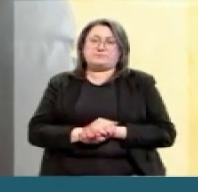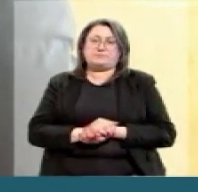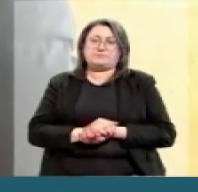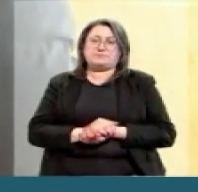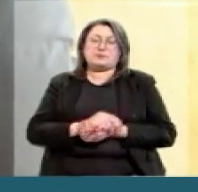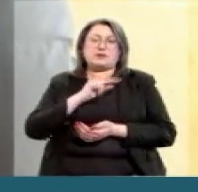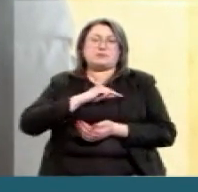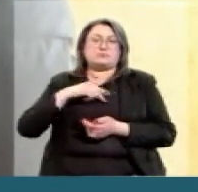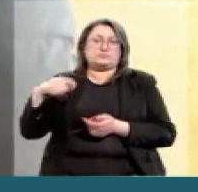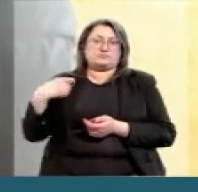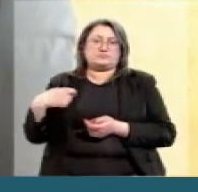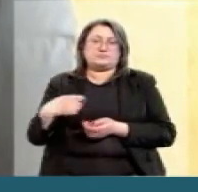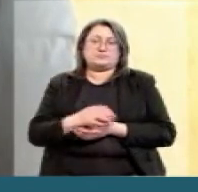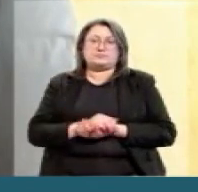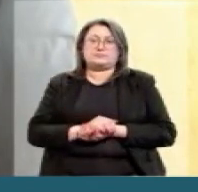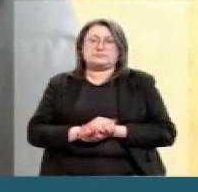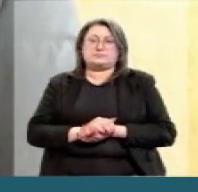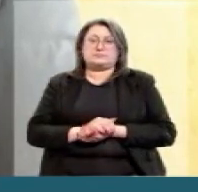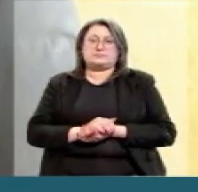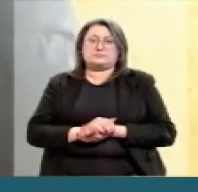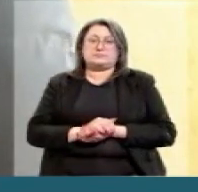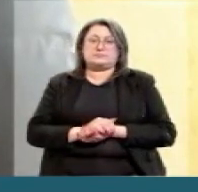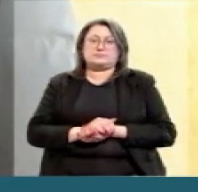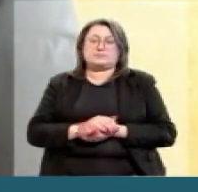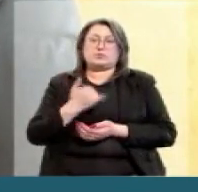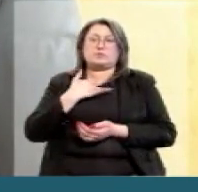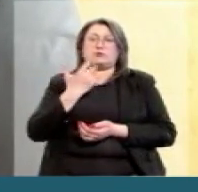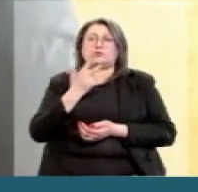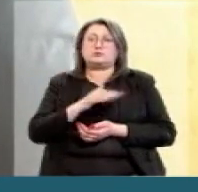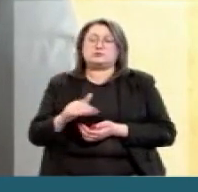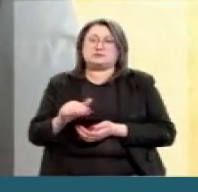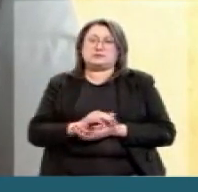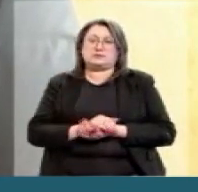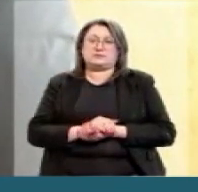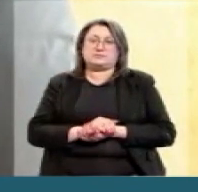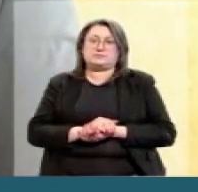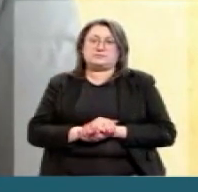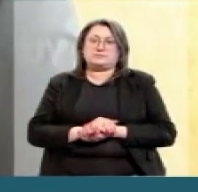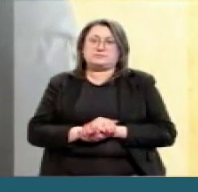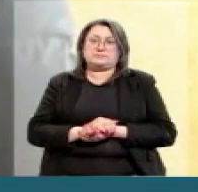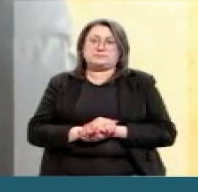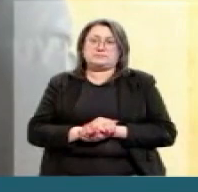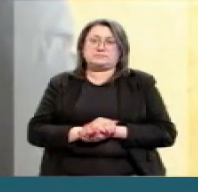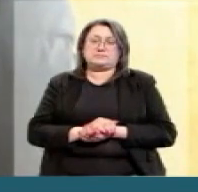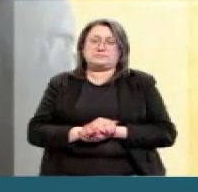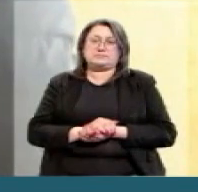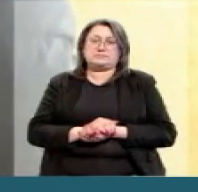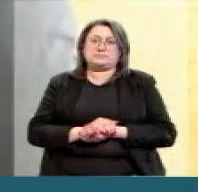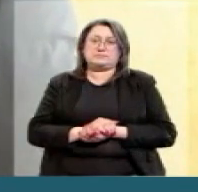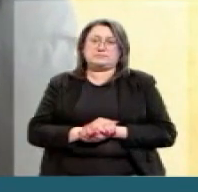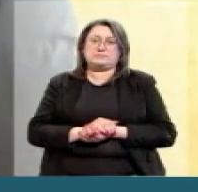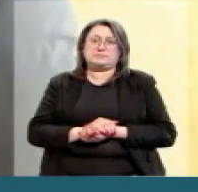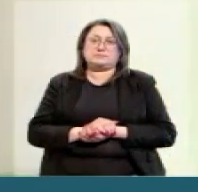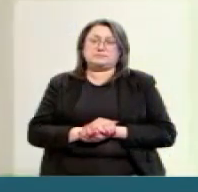Осындай іс-шаралардың арқасында жүздесіп, қуанып қаламыз. Бүгін кездесуге қызым мен жұбайым келіп отыр. Осындай мүмкіндік үшін